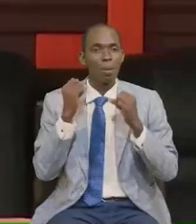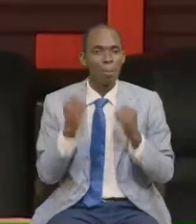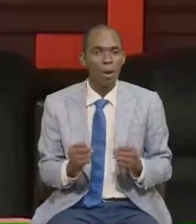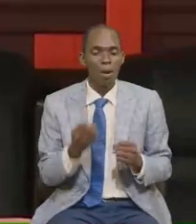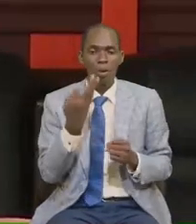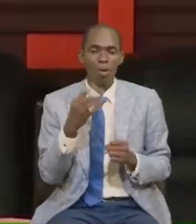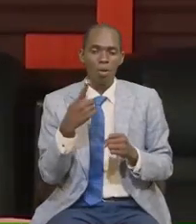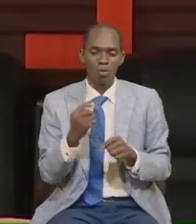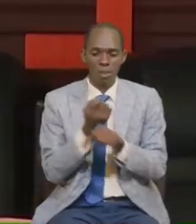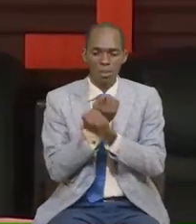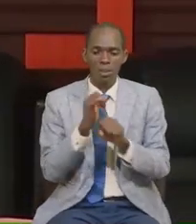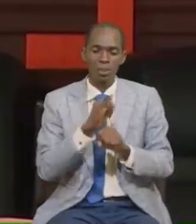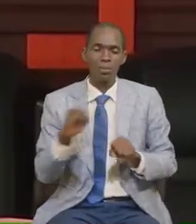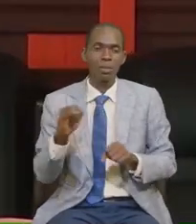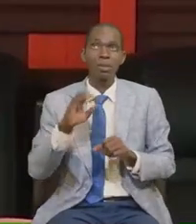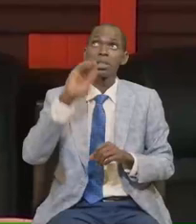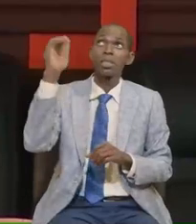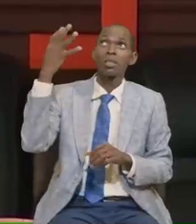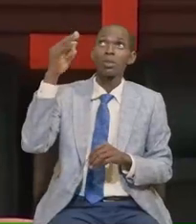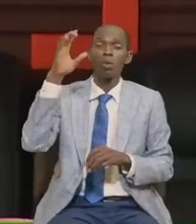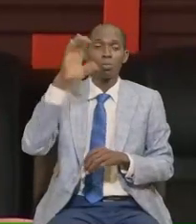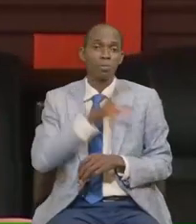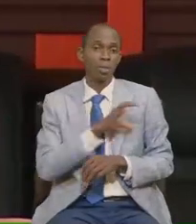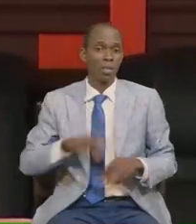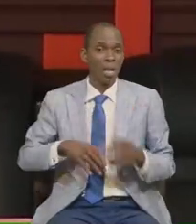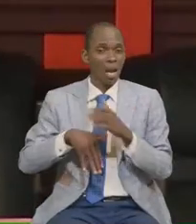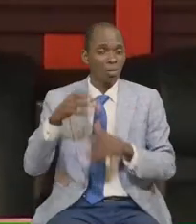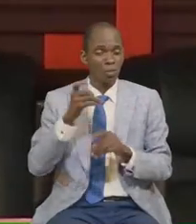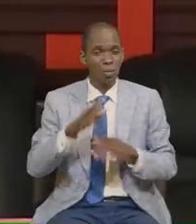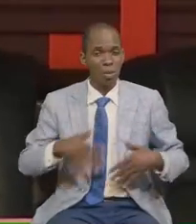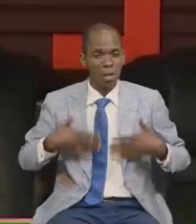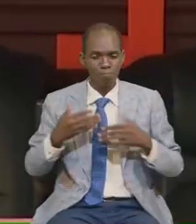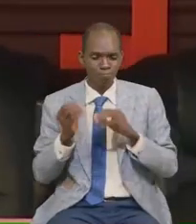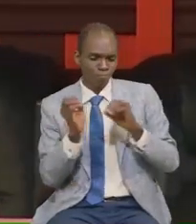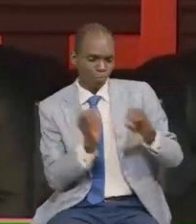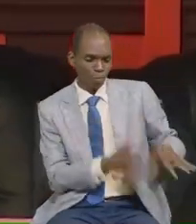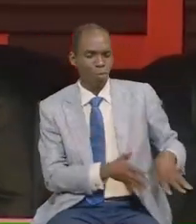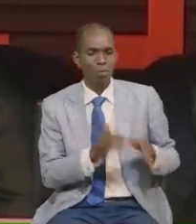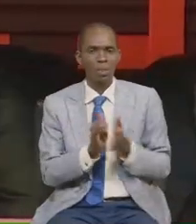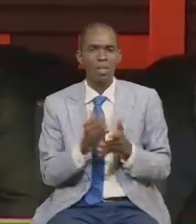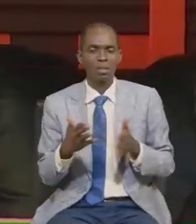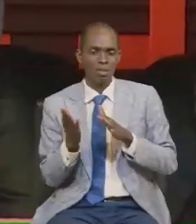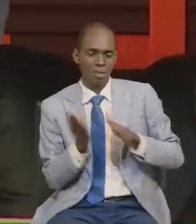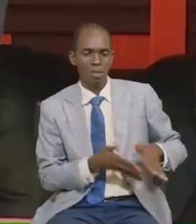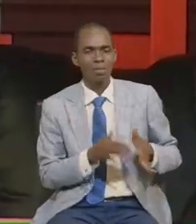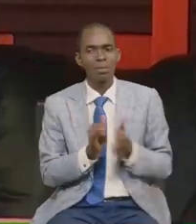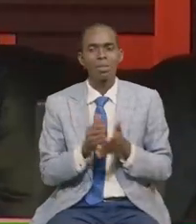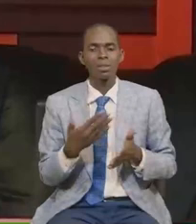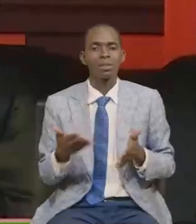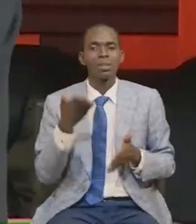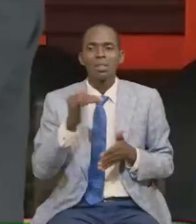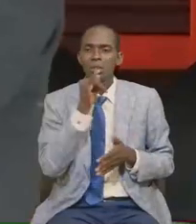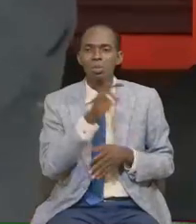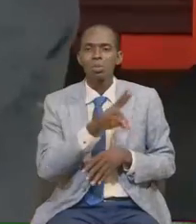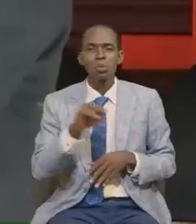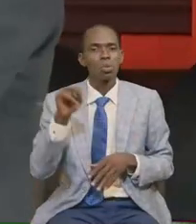de Christ de votre vie, déposez ça, laissez tomber cela. Il n'y a pas de raison